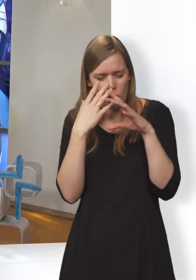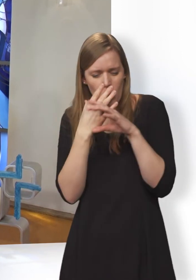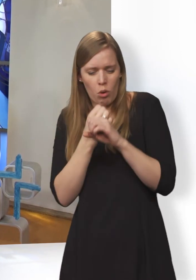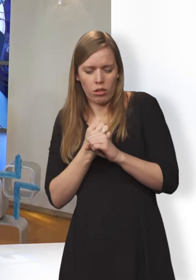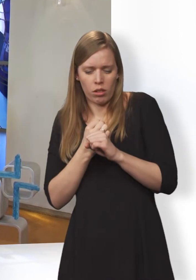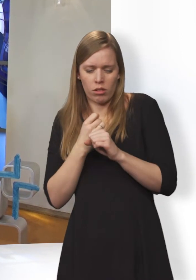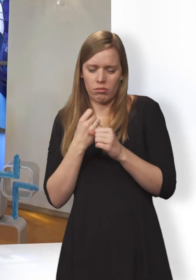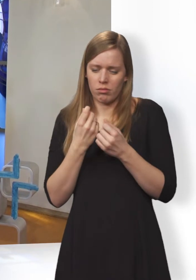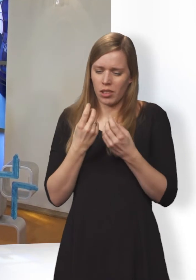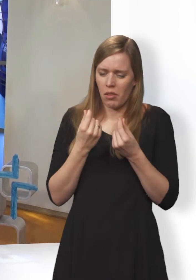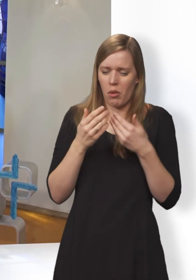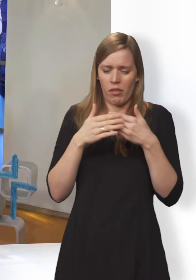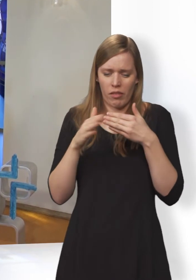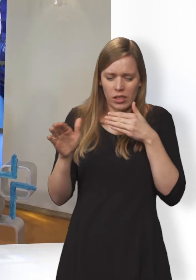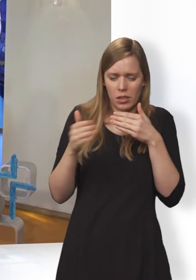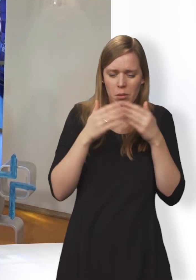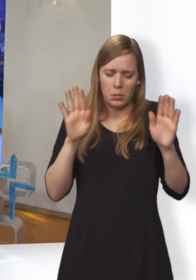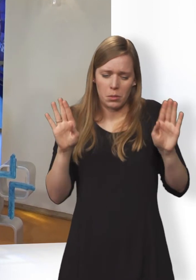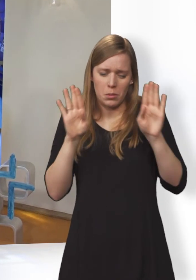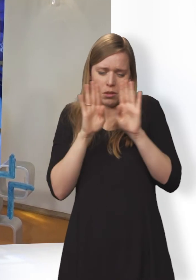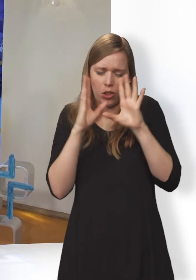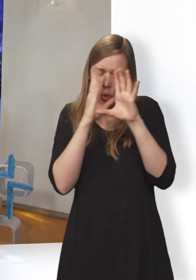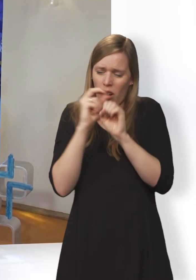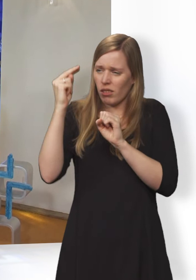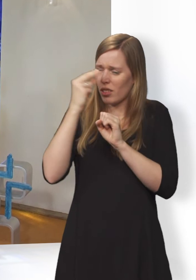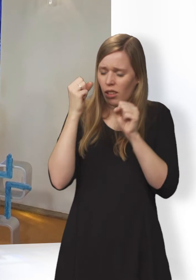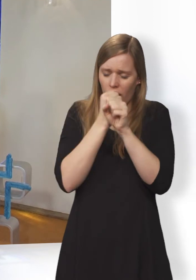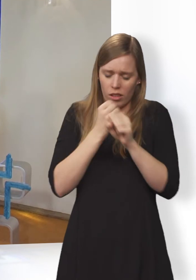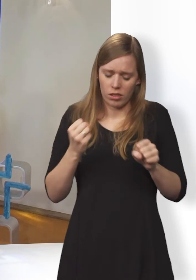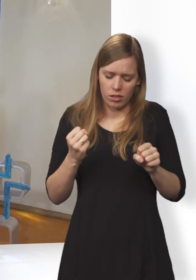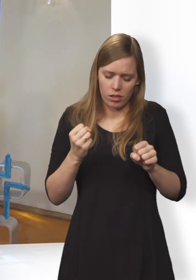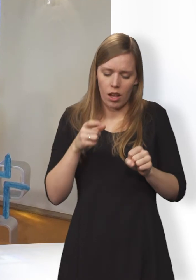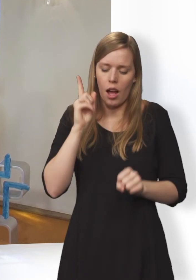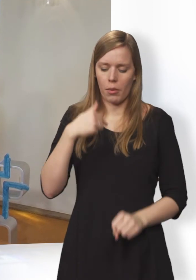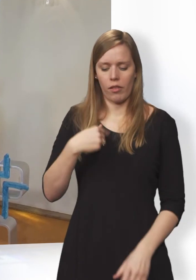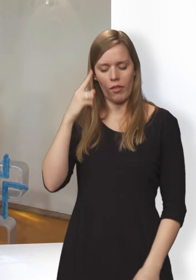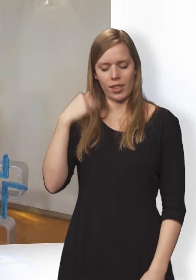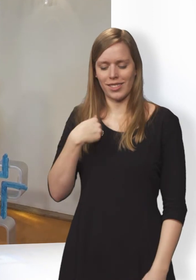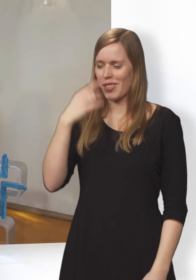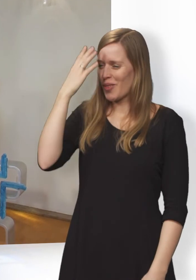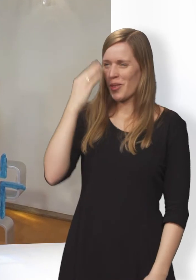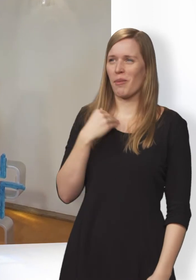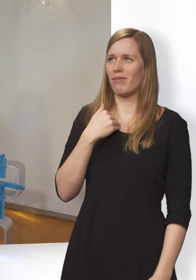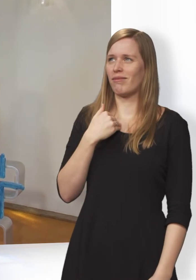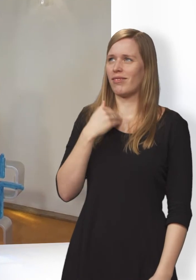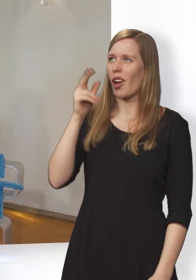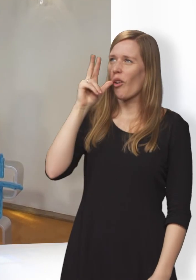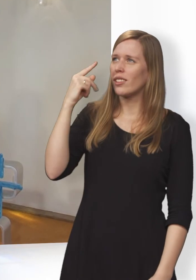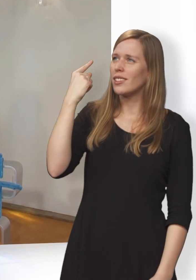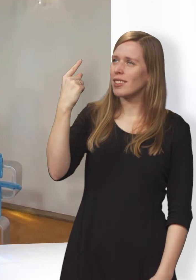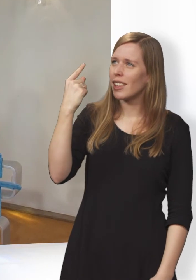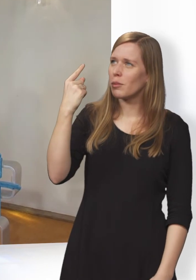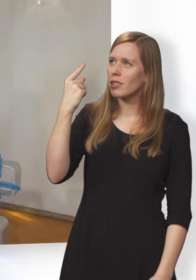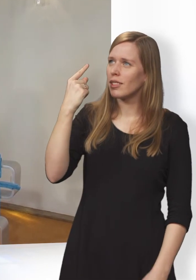meinem fenster zugezogen sind und doch weiß ich wie dumm es ist zum einen dass du gott das tageslicht brauchst